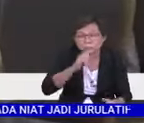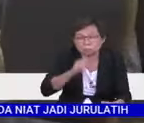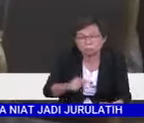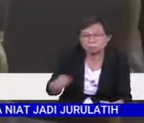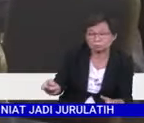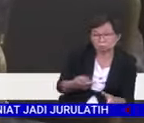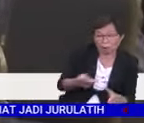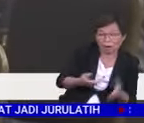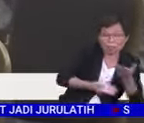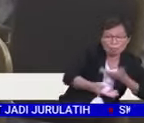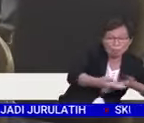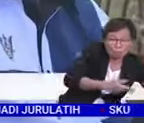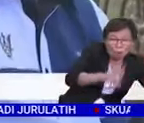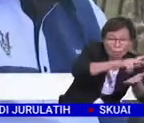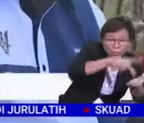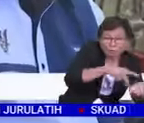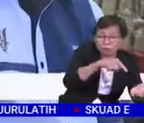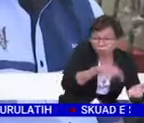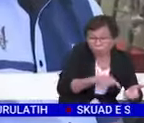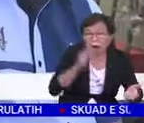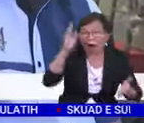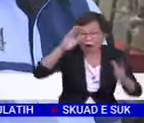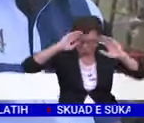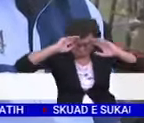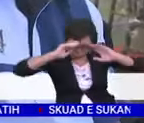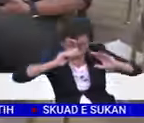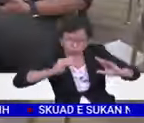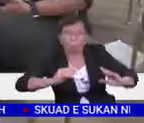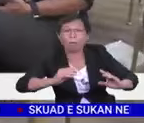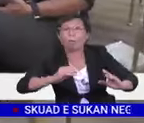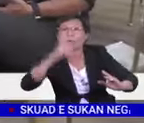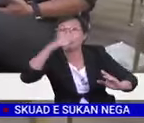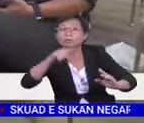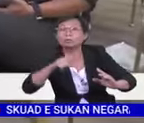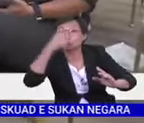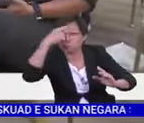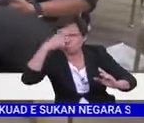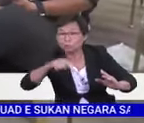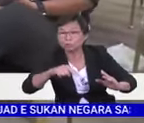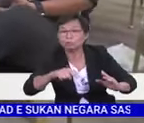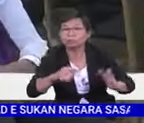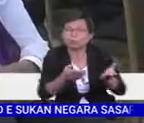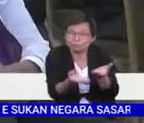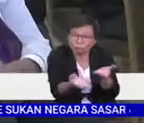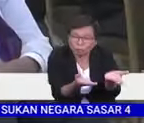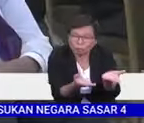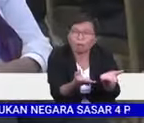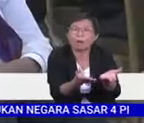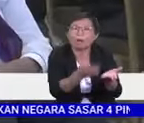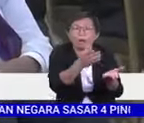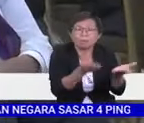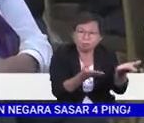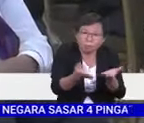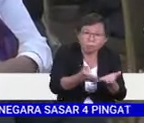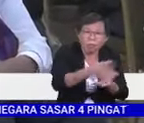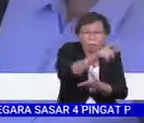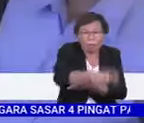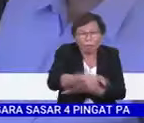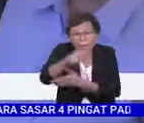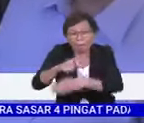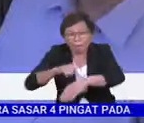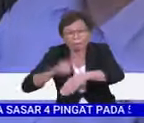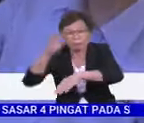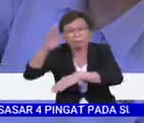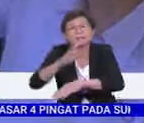yang berurusan di pusat tersebut juga akan diberi perhatian demi memenuhi kehendak pelanggan pada masa akan datang datuak